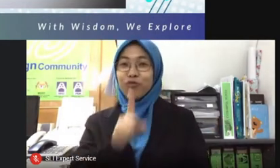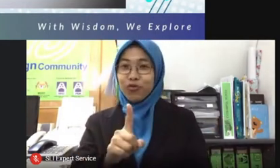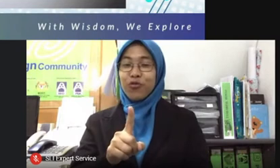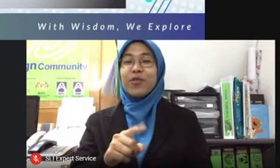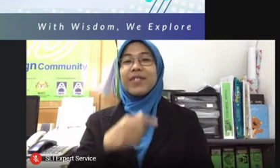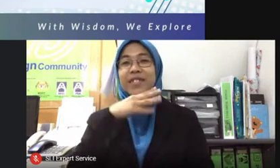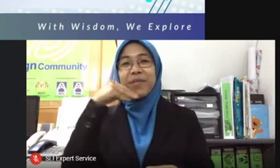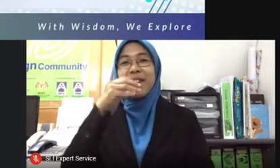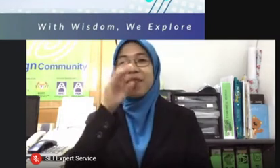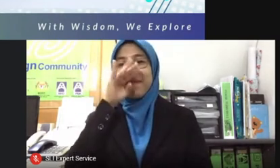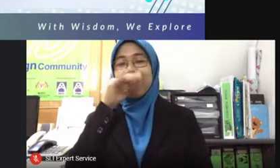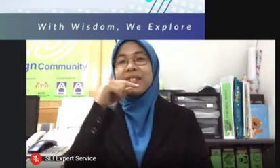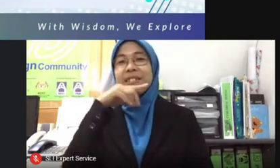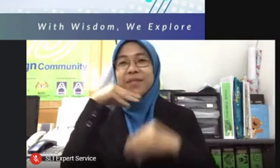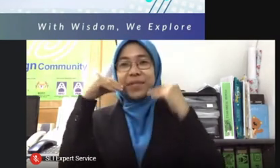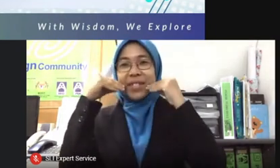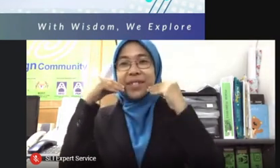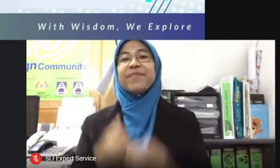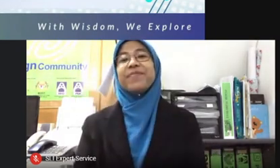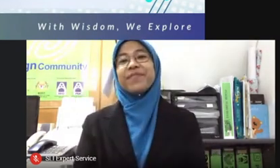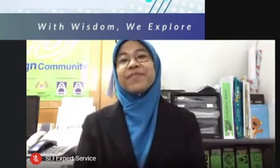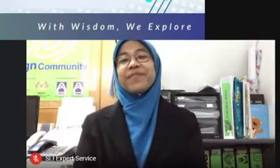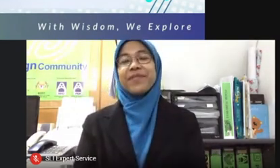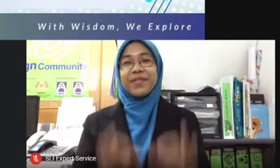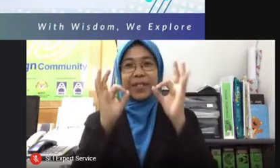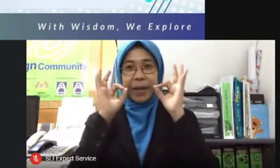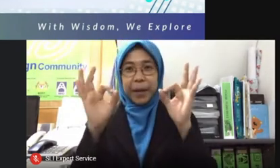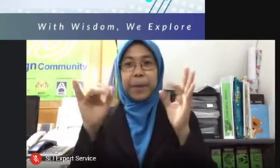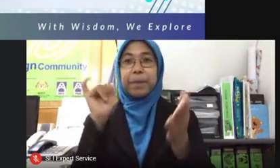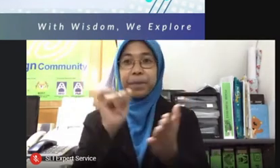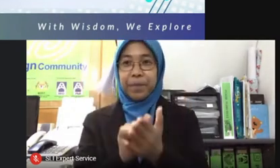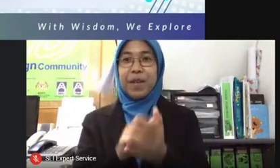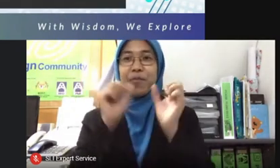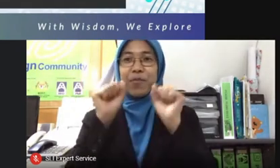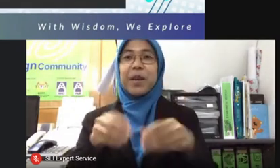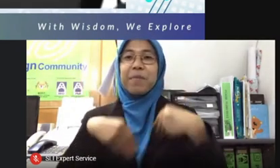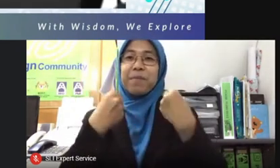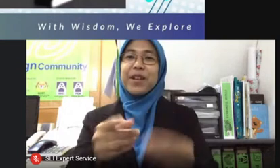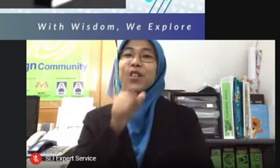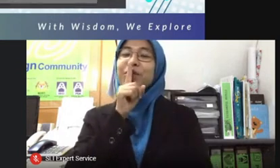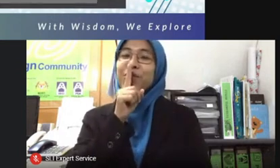smile. Okay, saya harap semua boleh bagi true smile.